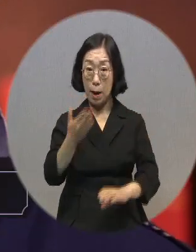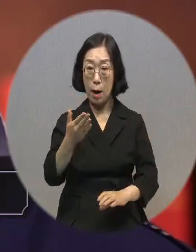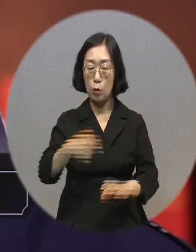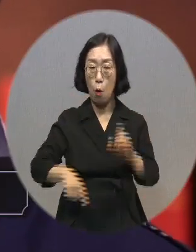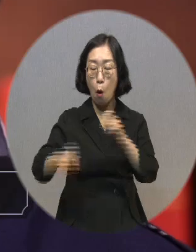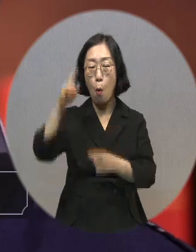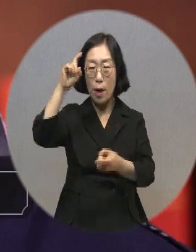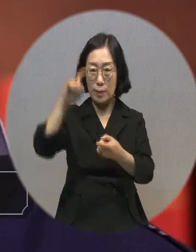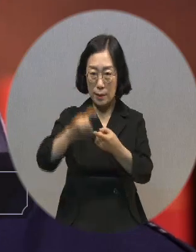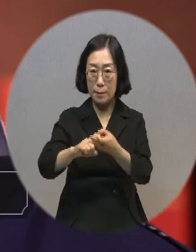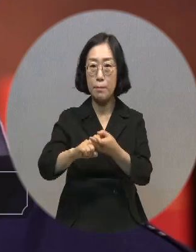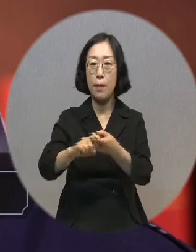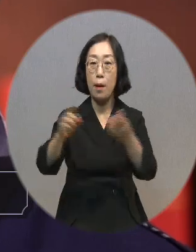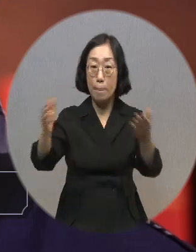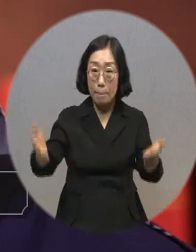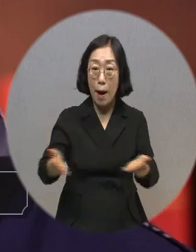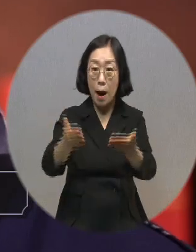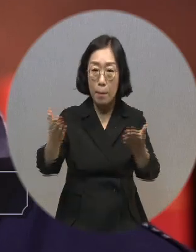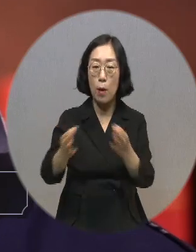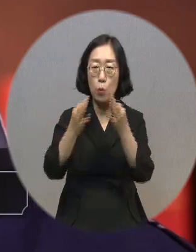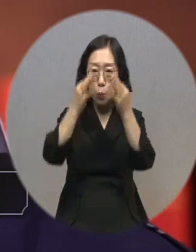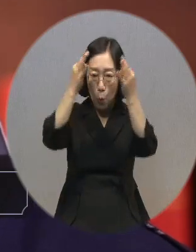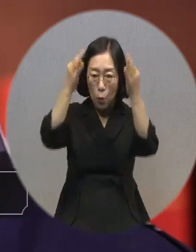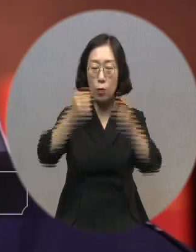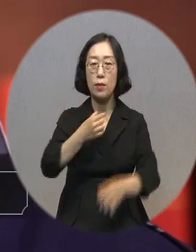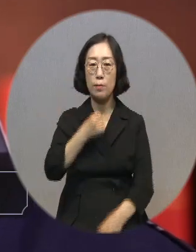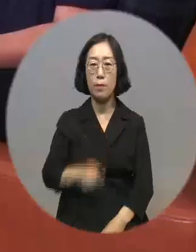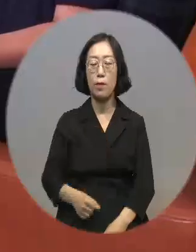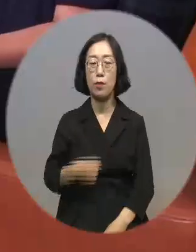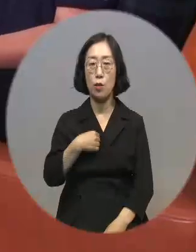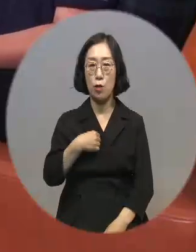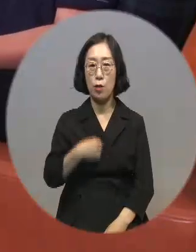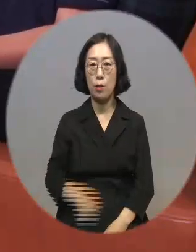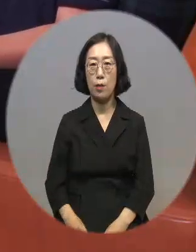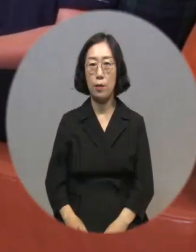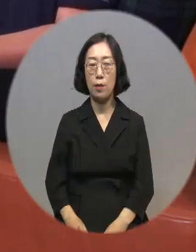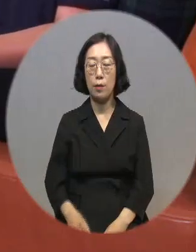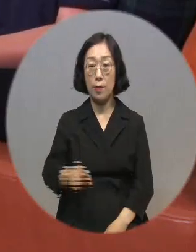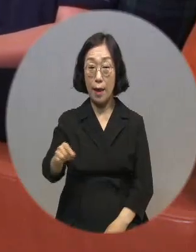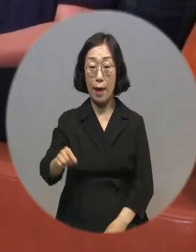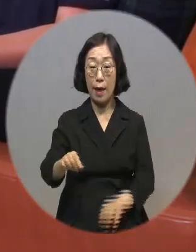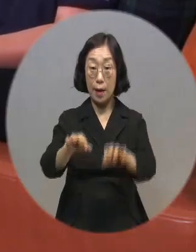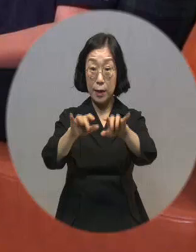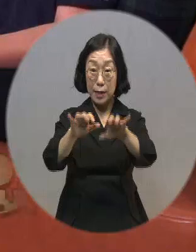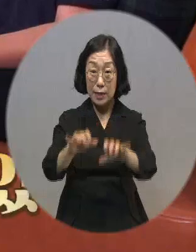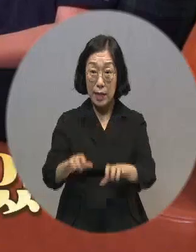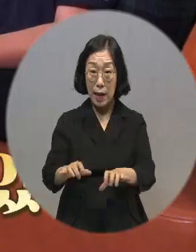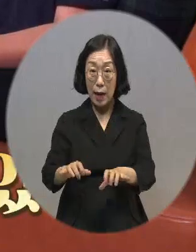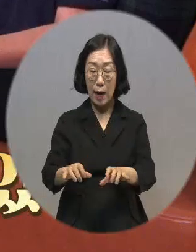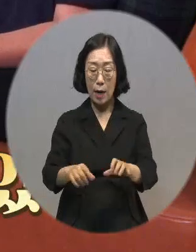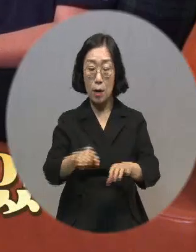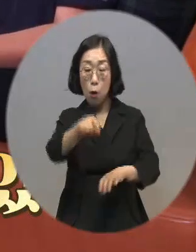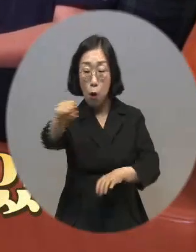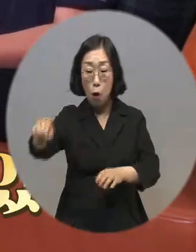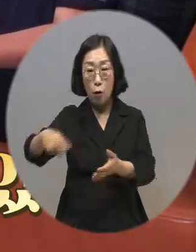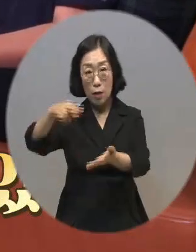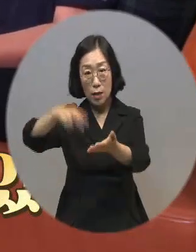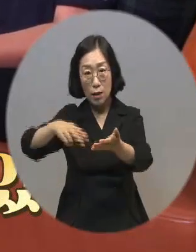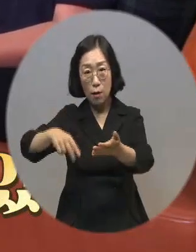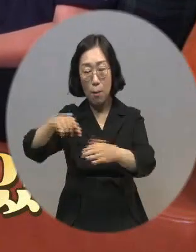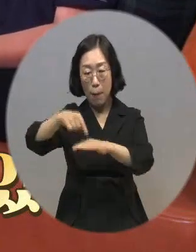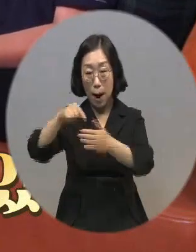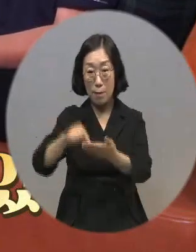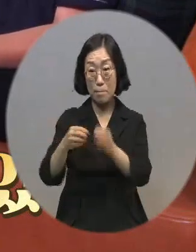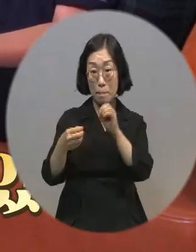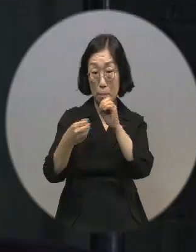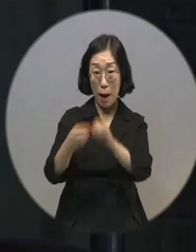많은 관심을 가질 수 있도록 노력하고 싶어요. 저는 이제 저희 기사 한 편이 누군가의 마음을 움직일 수